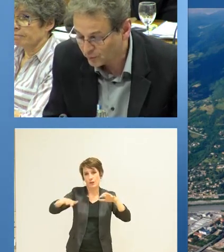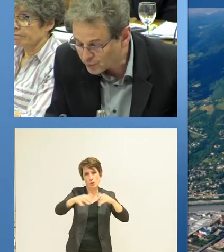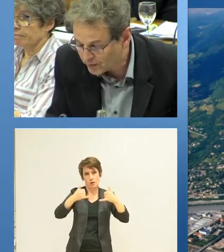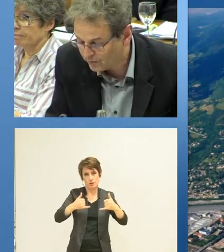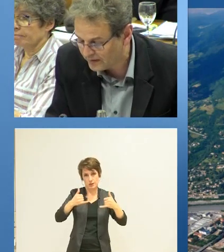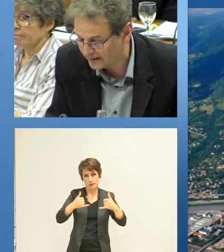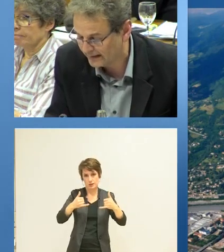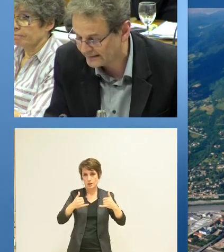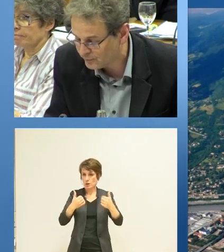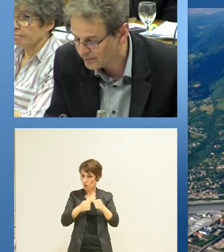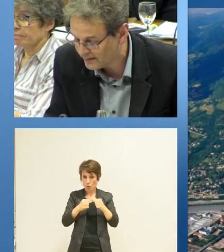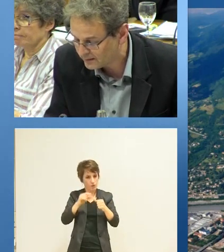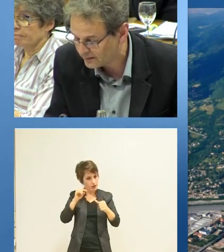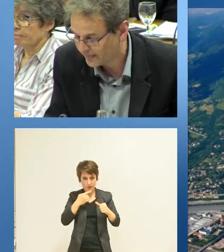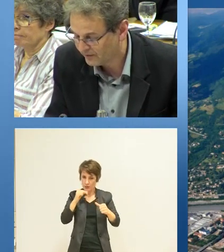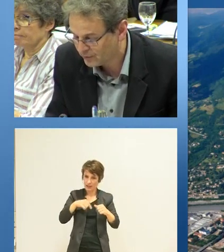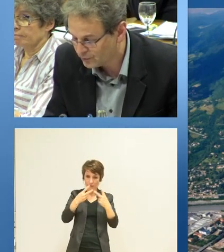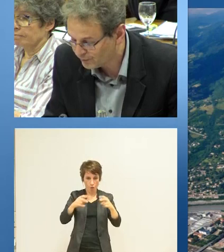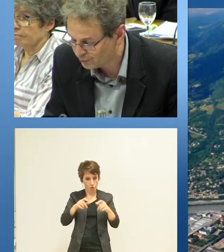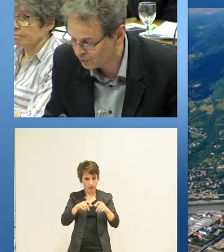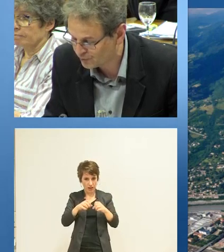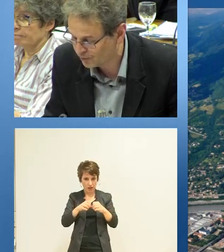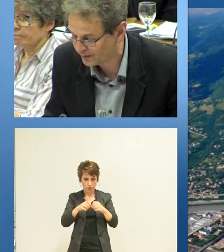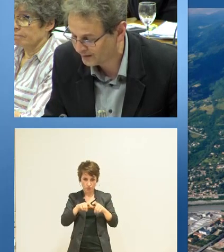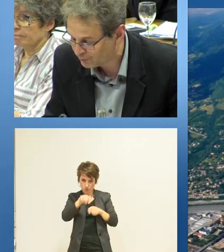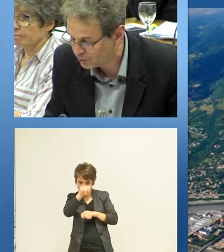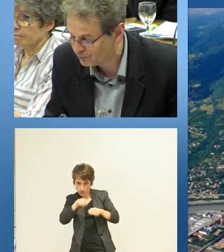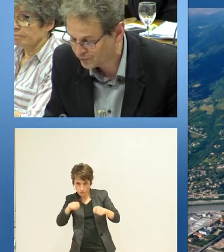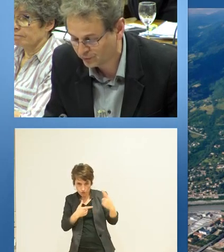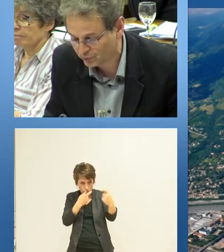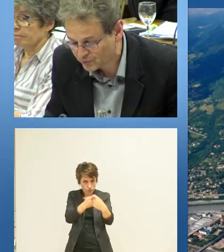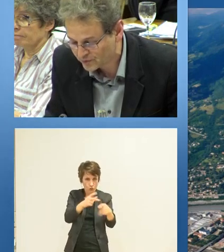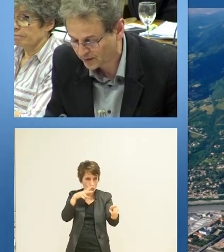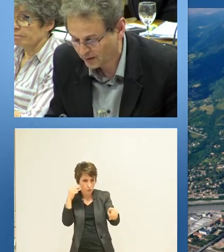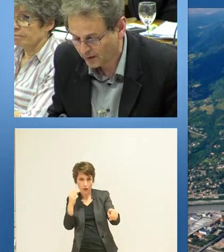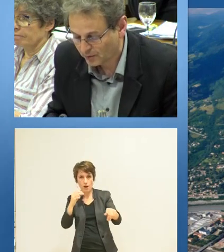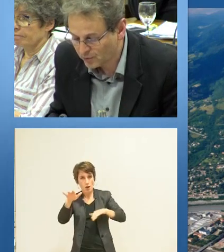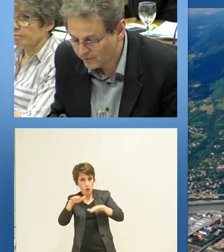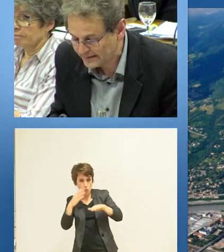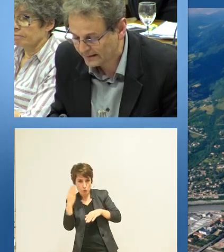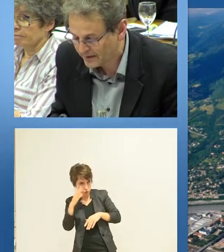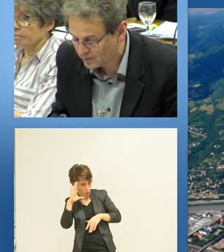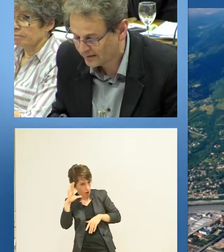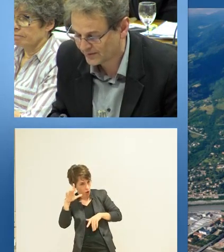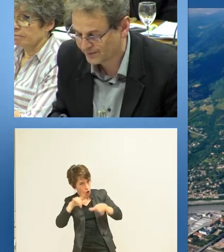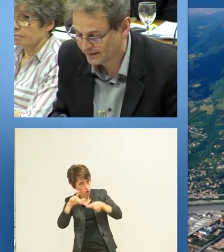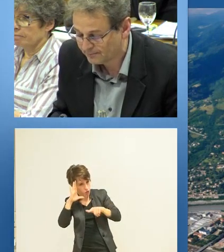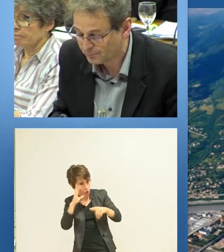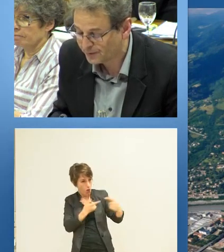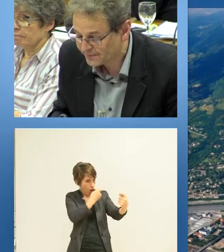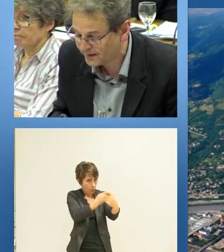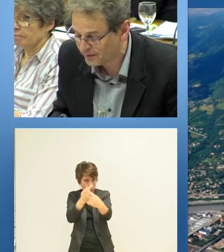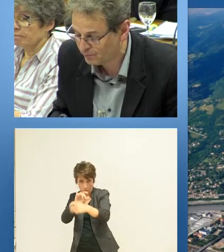construire une ville à taille humaine avec une offre de logements répondant aux besoins de tous une ville qui améliorent la santé